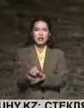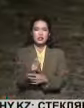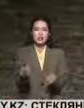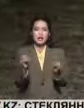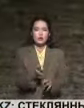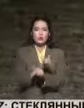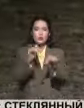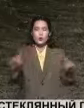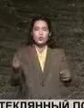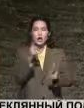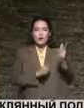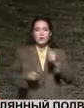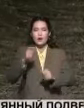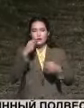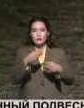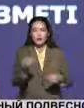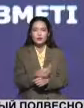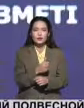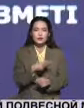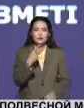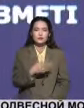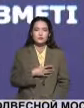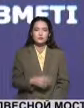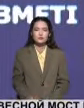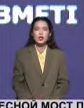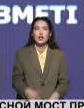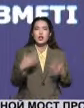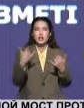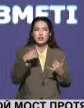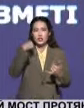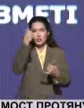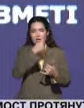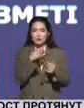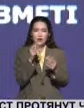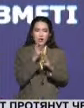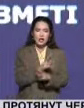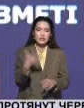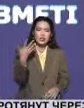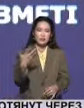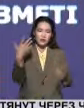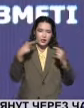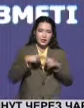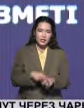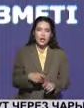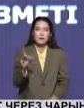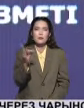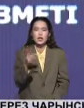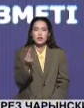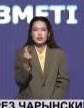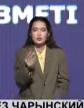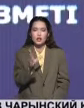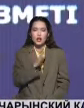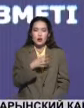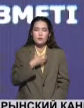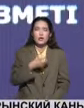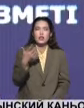увеличение молочной продукции, отметил глава региона. В текущем году профинансирован 5 проектов с республиканского бюджета на сумму